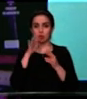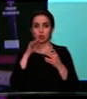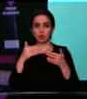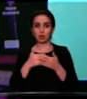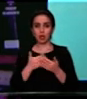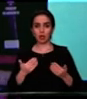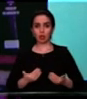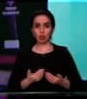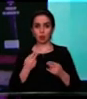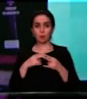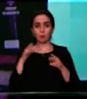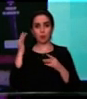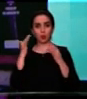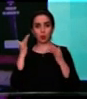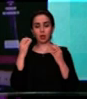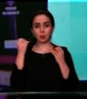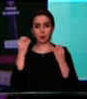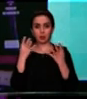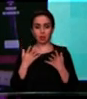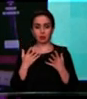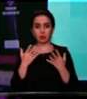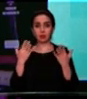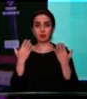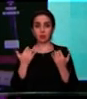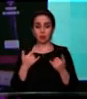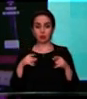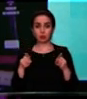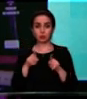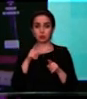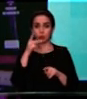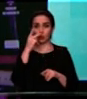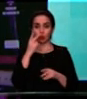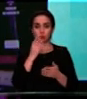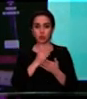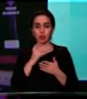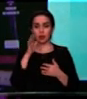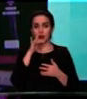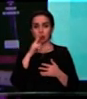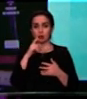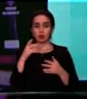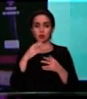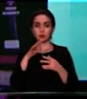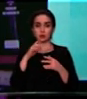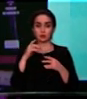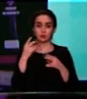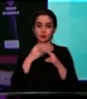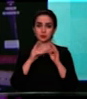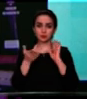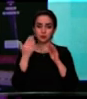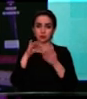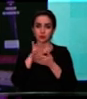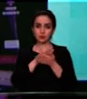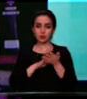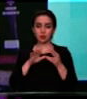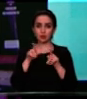хаят маналарын билдирады. Demak, biz bu yerda ko'rib turibsizki, eralar, davrlar va ularning davom